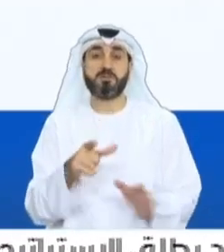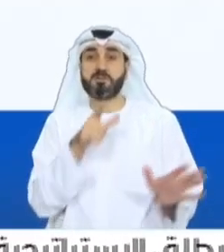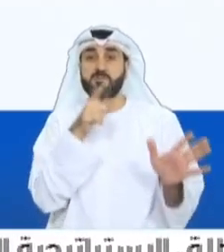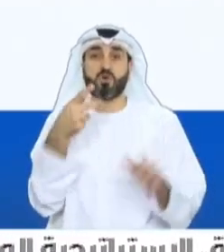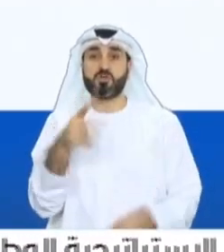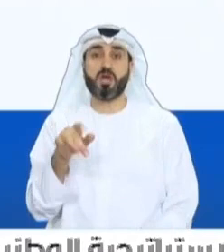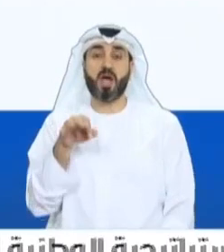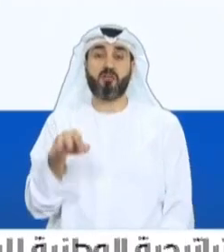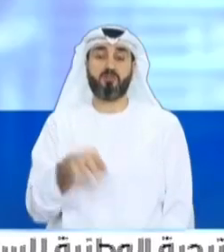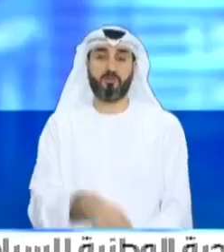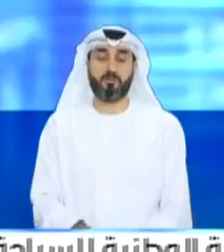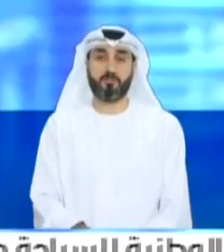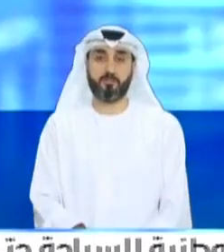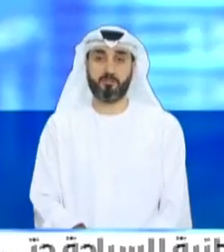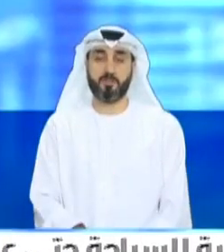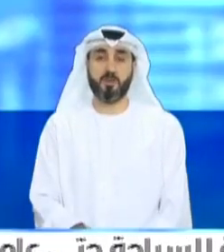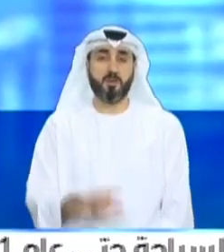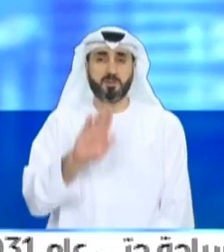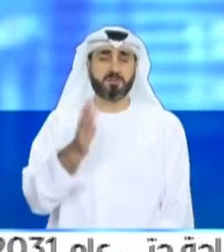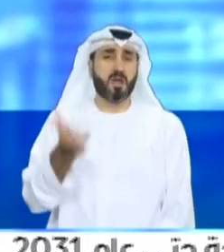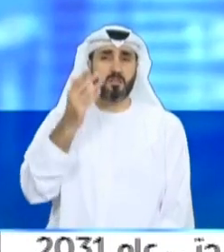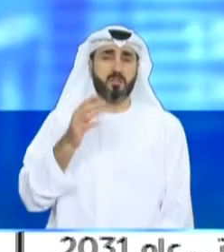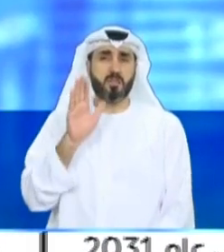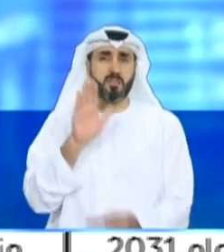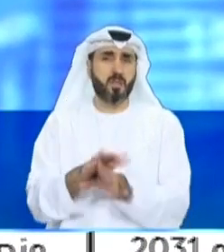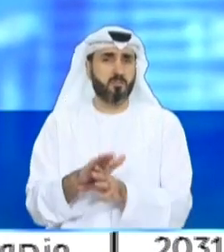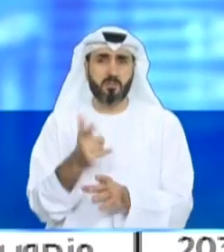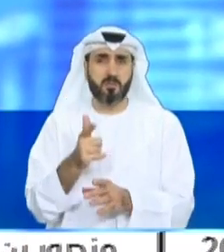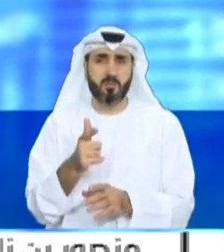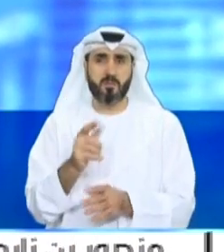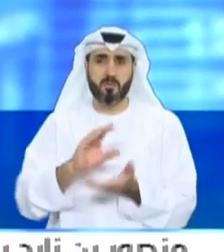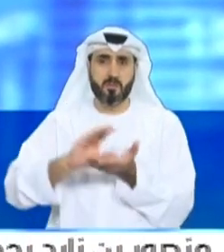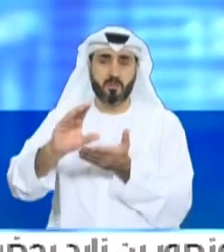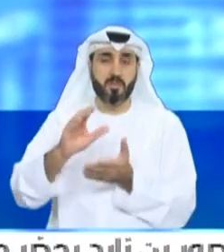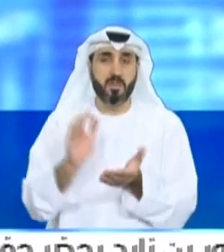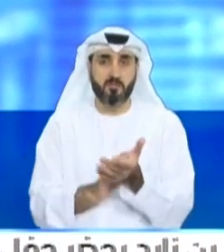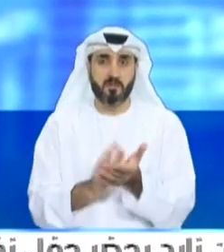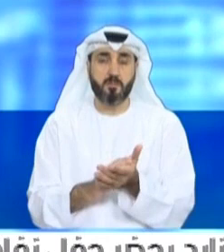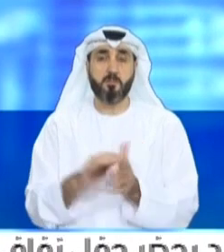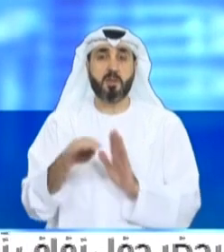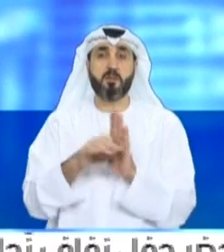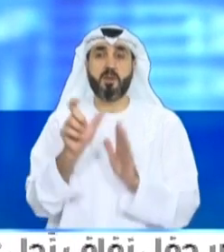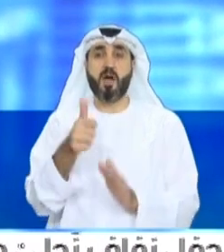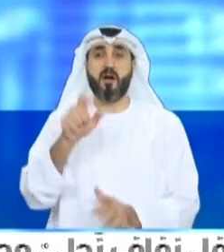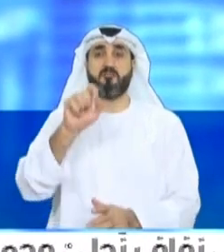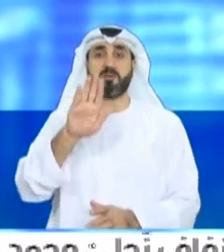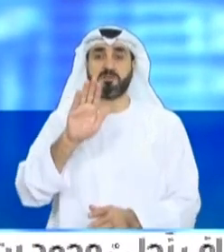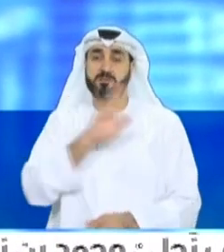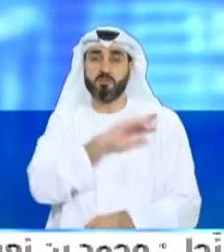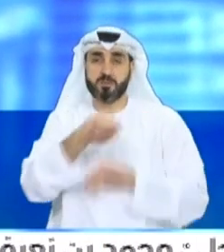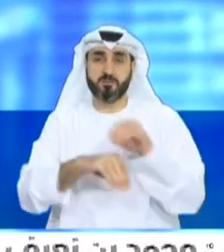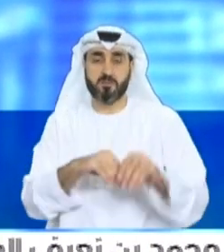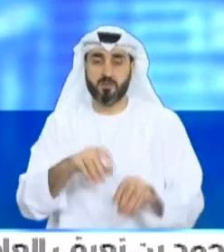720,000. نعم سعادتك، ما هي حزم دعم الامتيازات التحفيزية المقدمة من برنامج نافس لتوظيف الكوادر